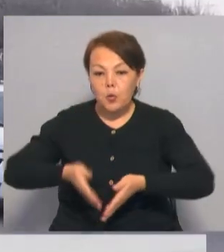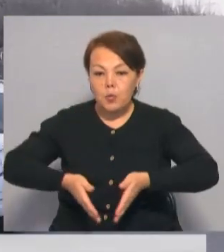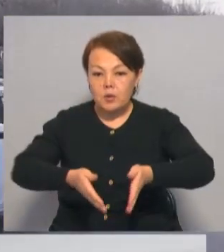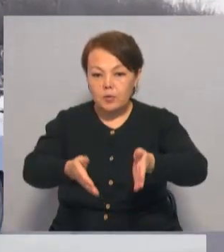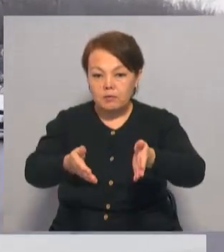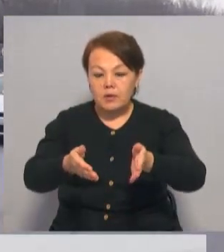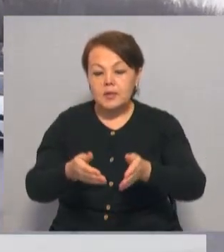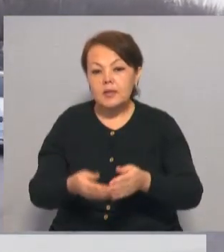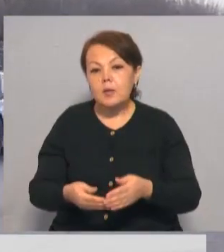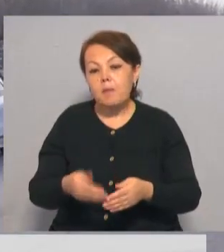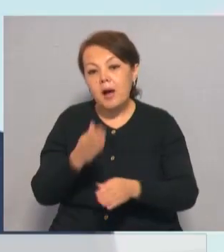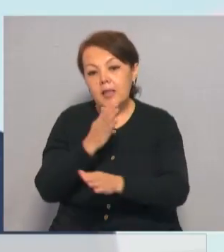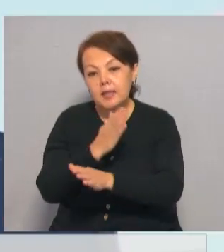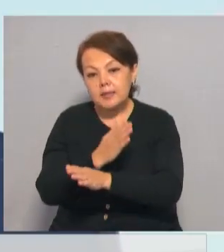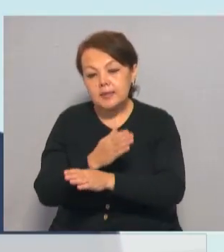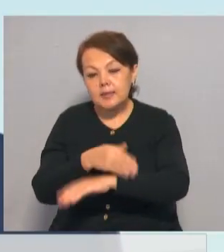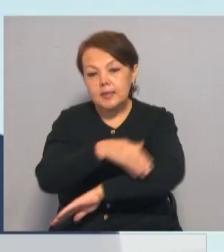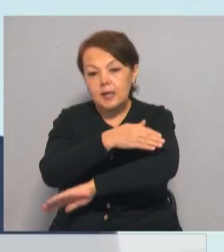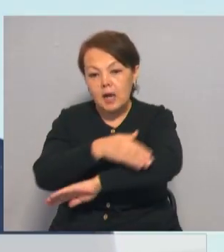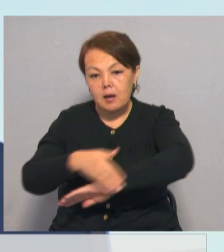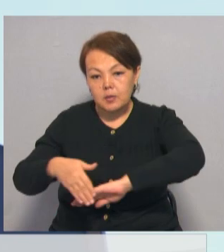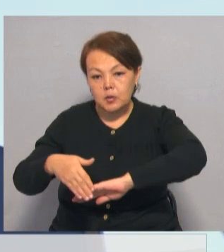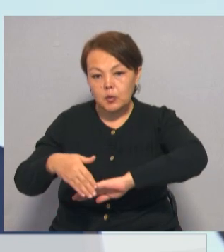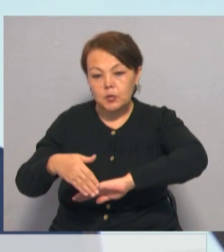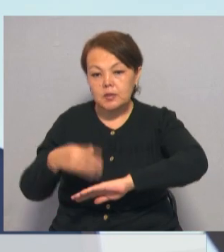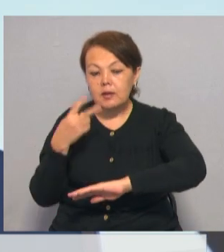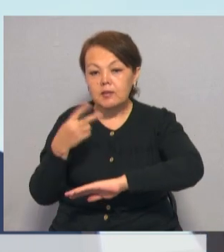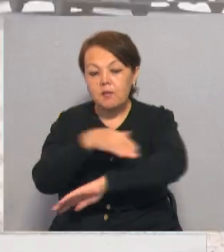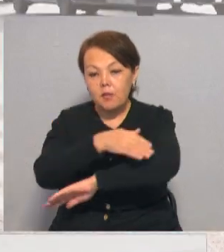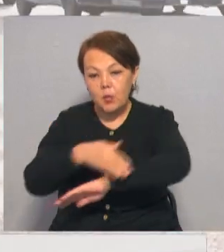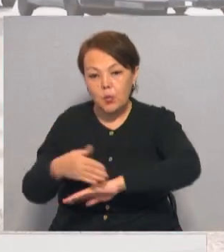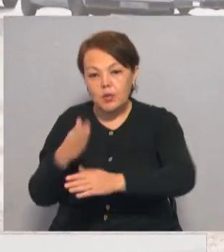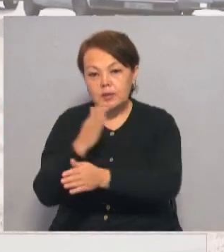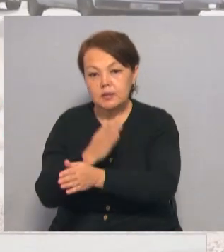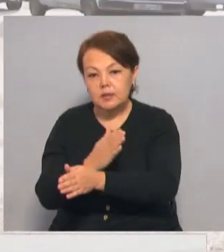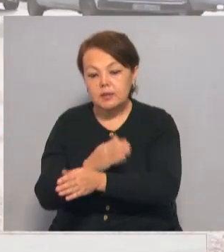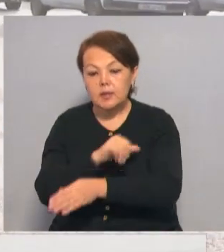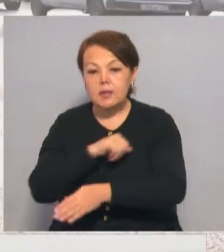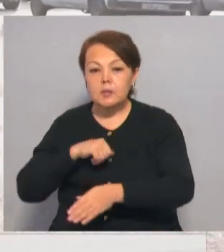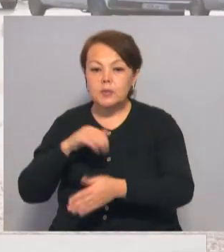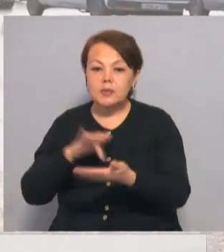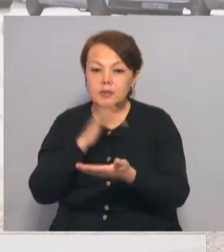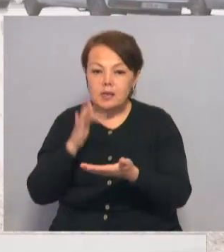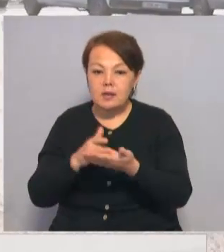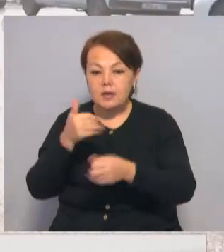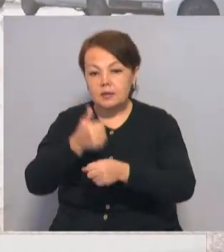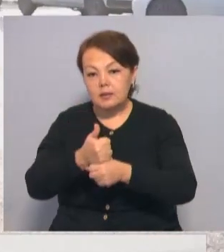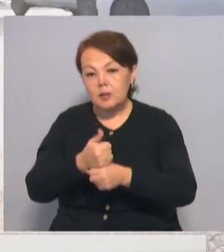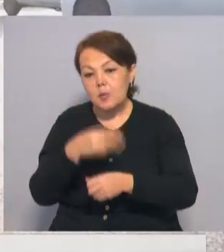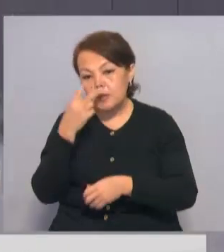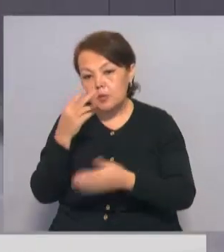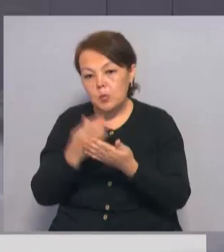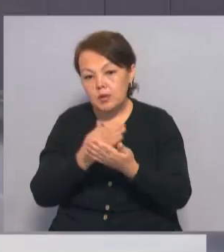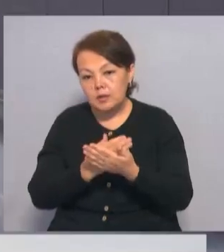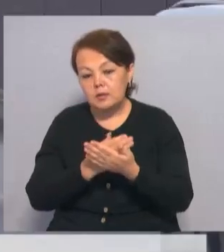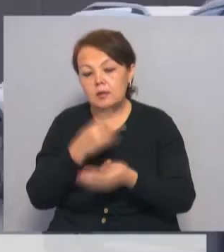появится полноценный перекрёсток таким городак пеков совместно с руководителями отрасли специально посетил объект и доработал проект